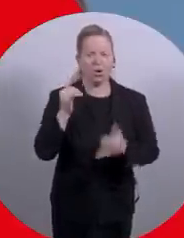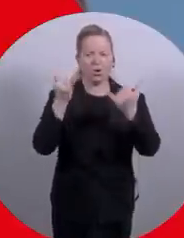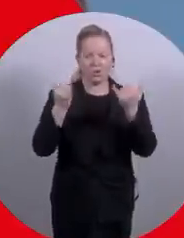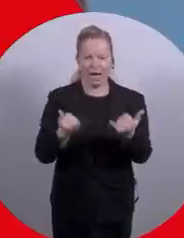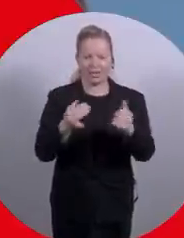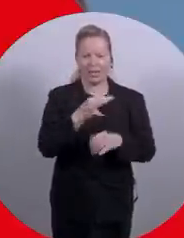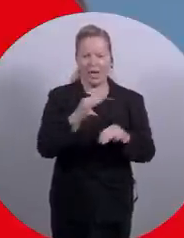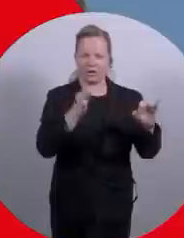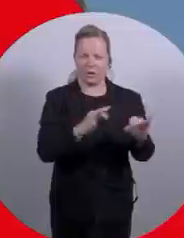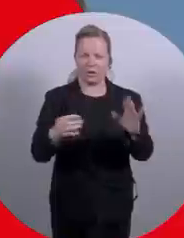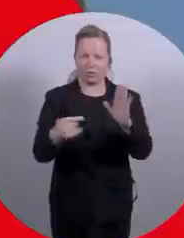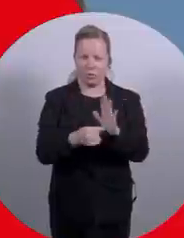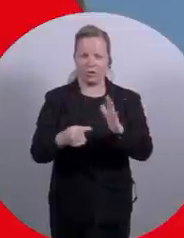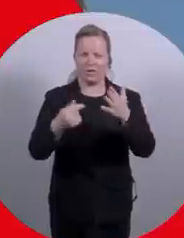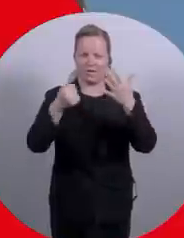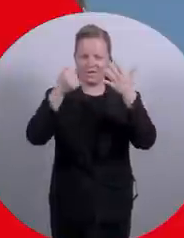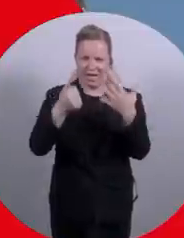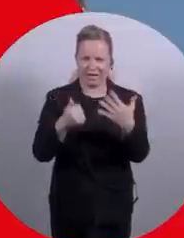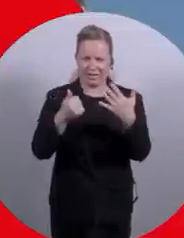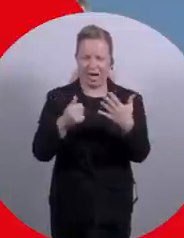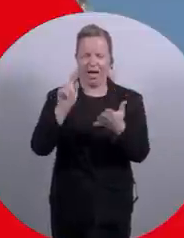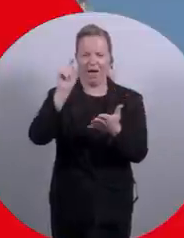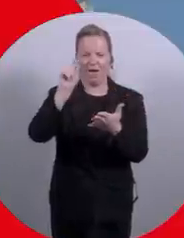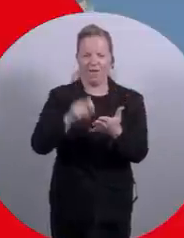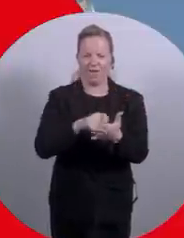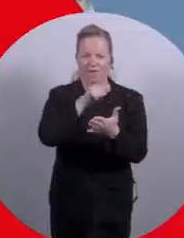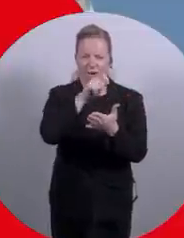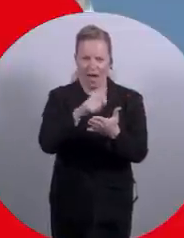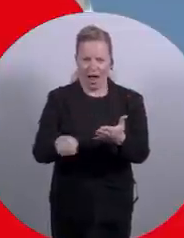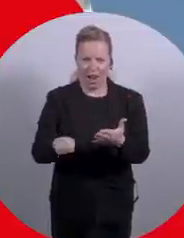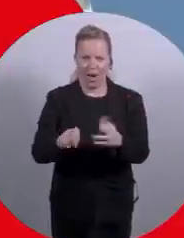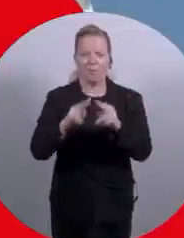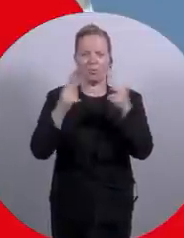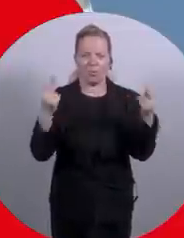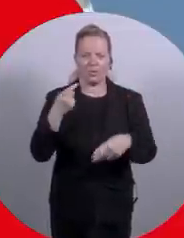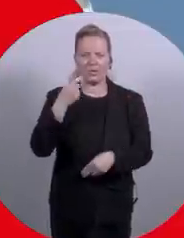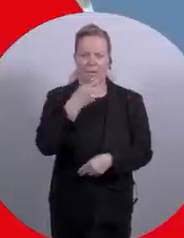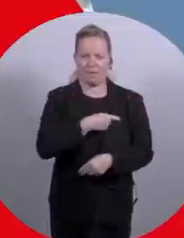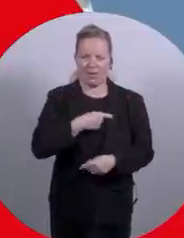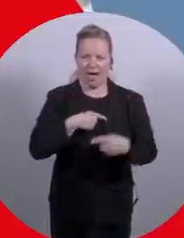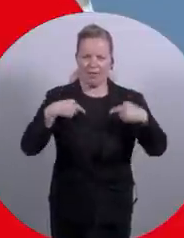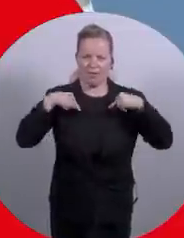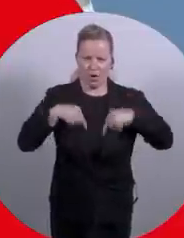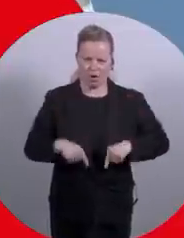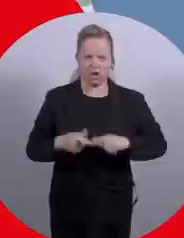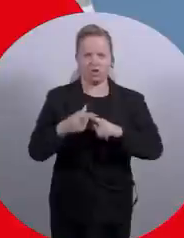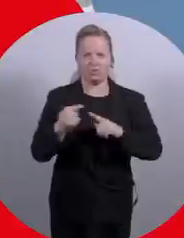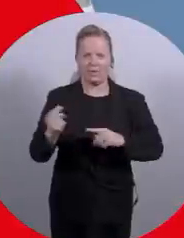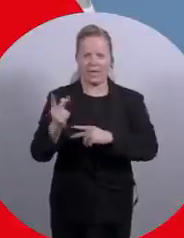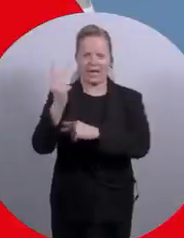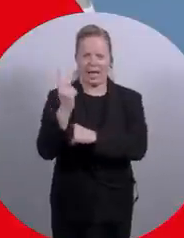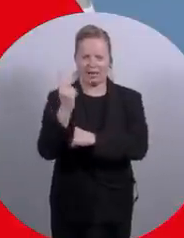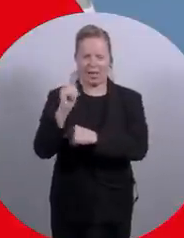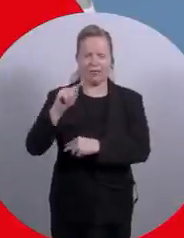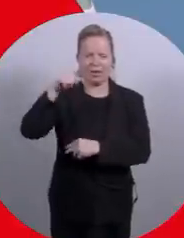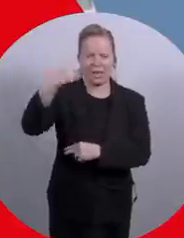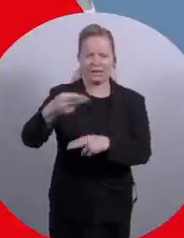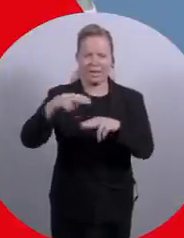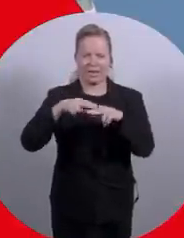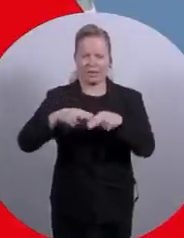Tagesordnungspunkt 6 Wahl der oder des bundesparteivorsitzenden und des Spitzenkandidaten für die nächste